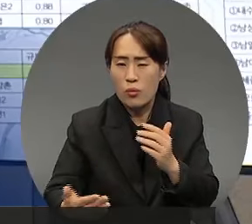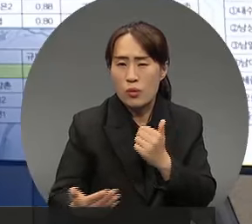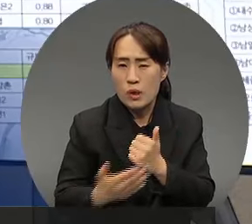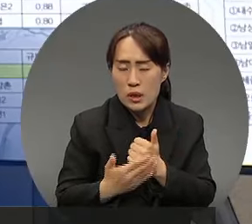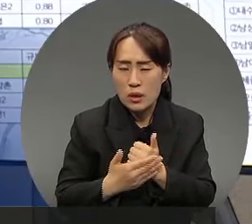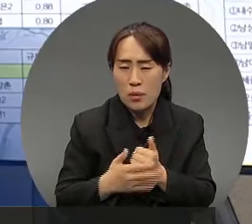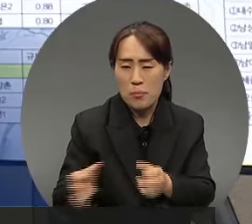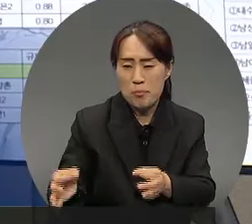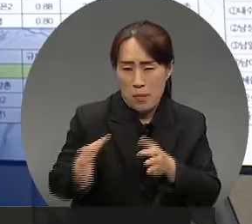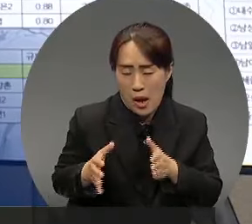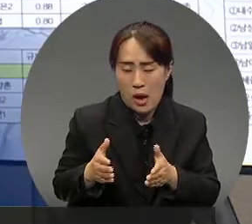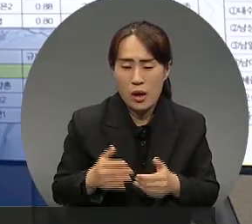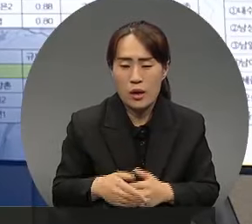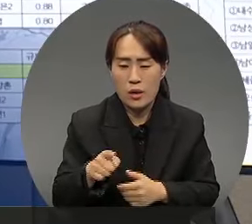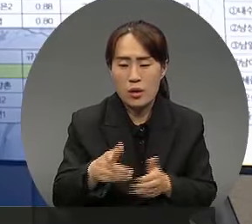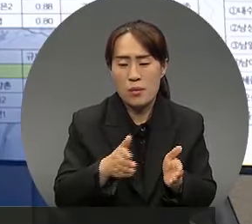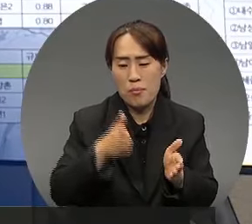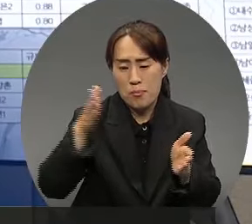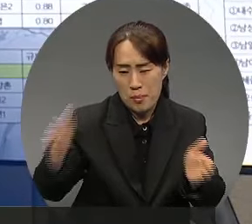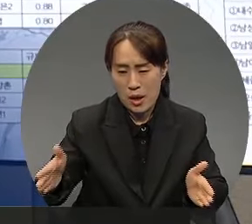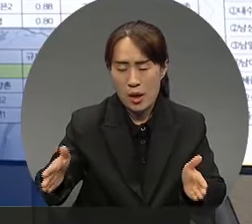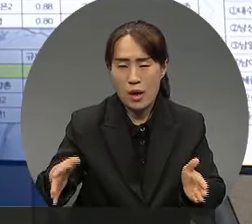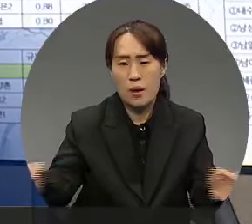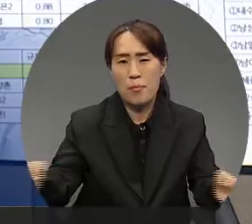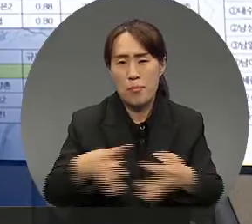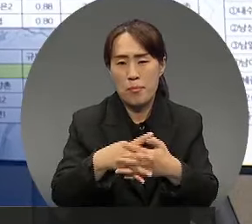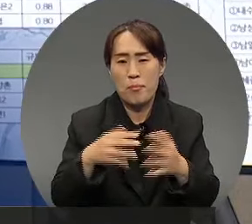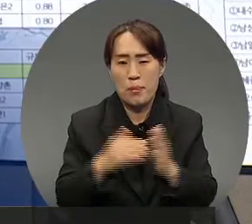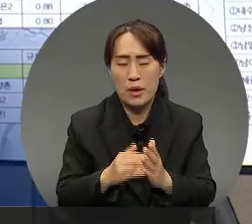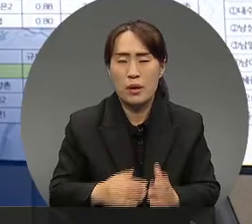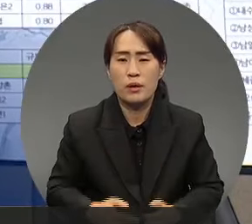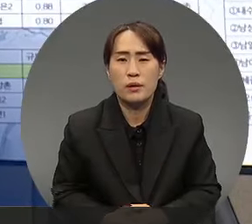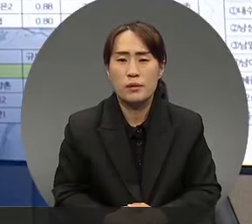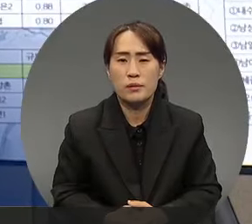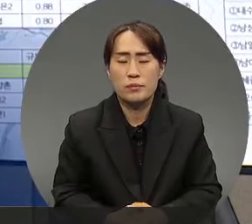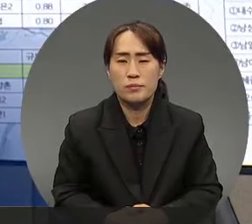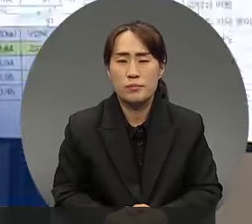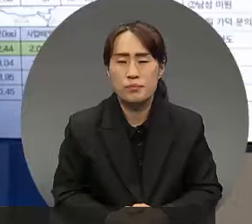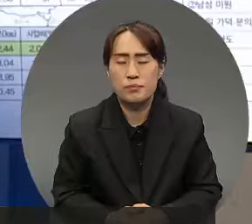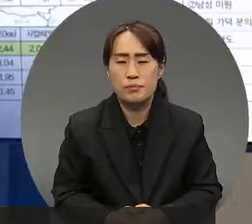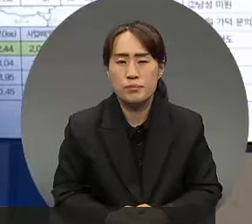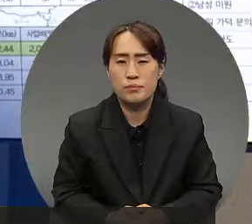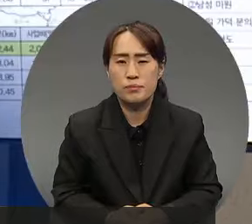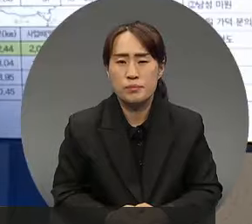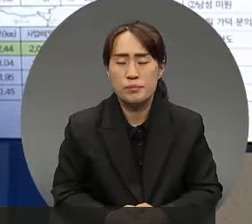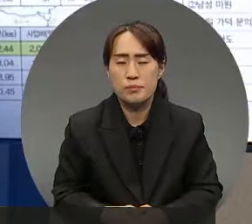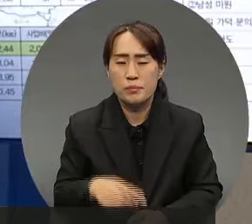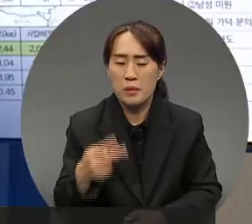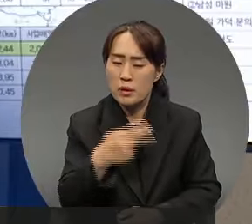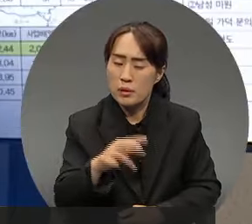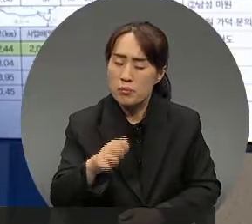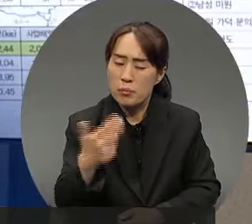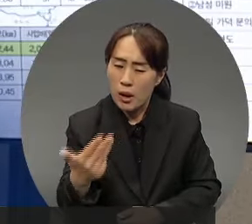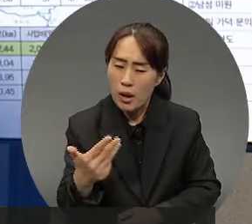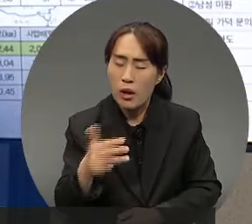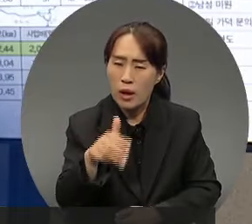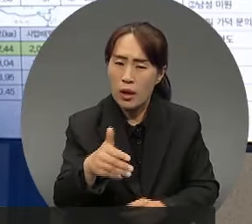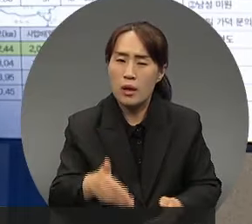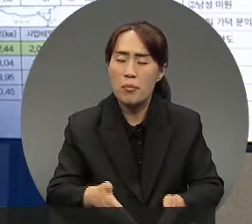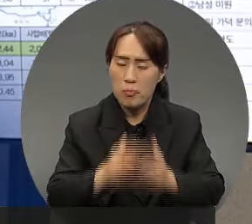기어를 통한 그 도로 확장을에 협의가 된 사항이 있어서 한 2028년까지